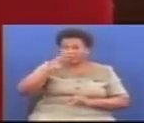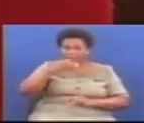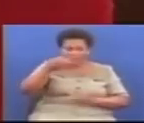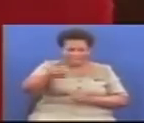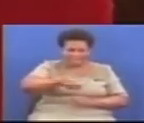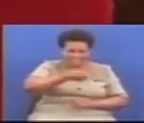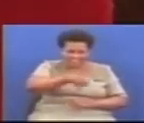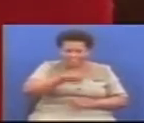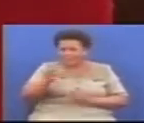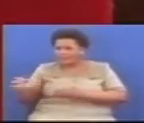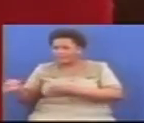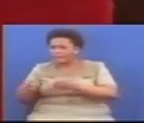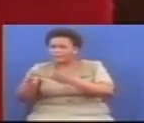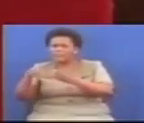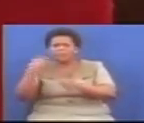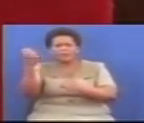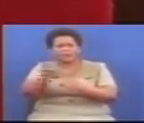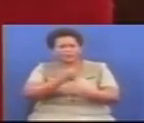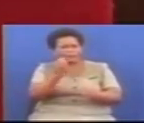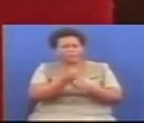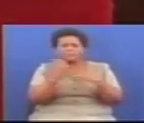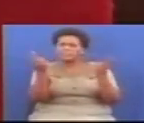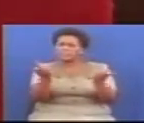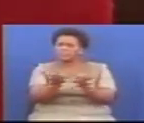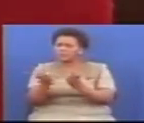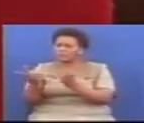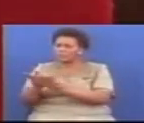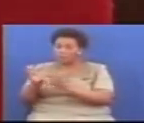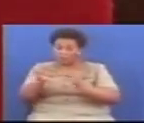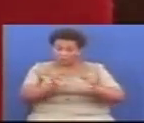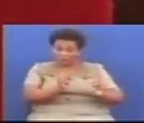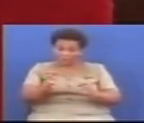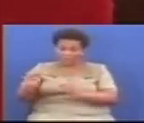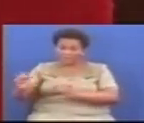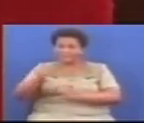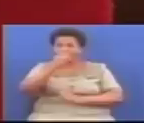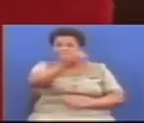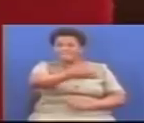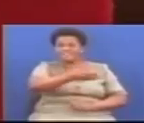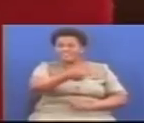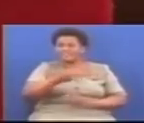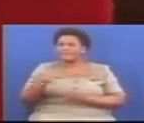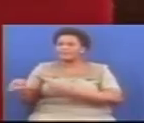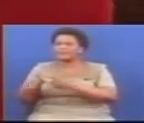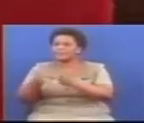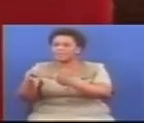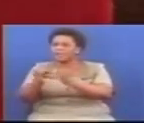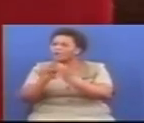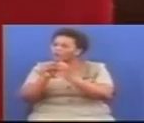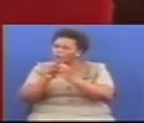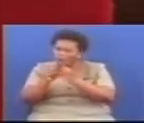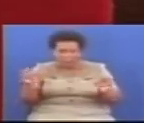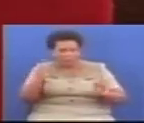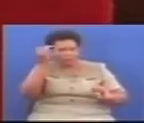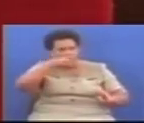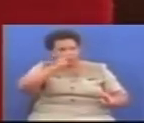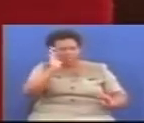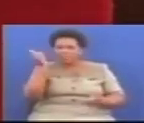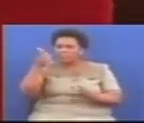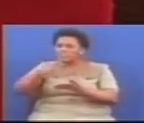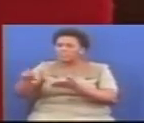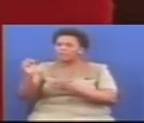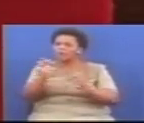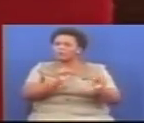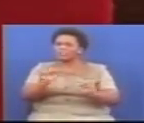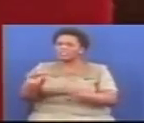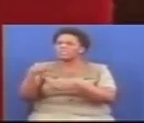mitaa wanafanya kazi inayofanana kabisa na hawa watendaji wa vijiji na mitaa, lakini serikali inawalipa watendaji tu, je,